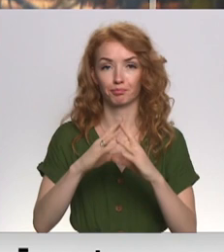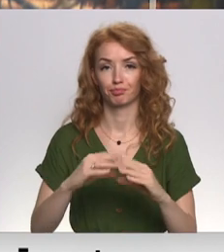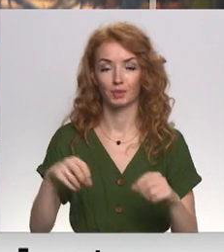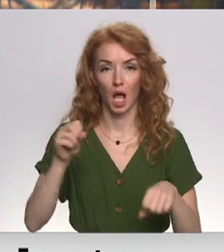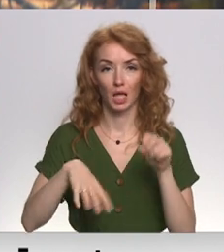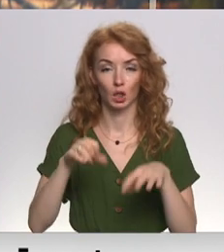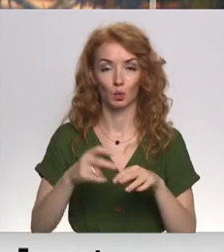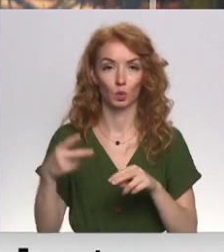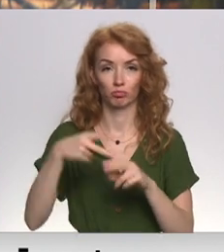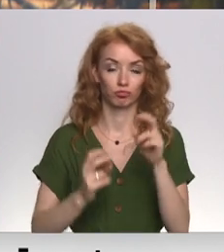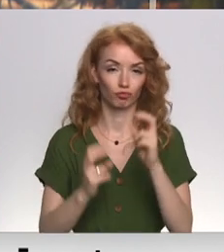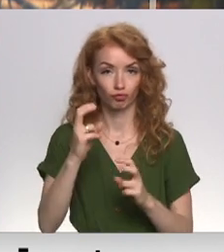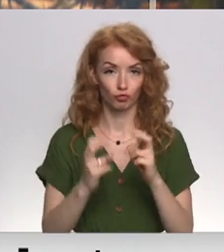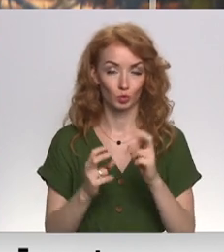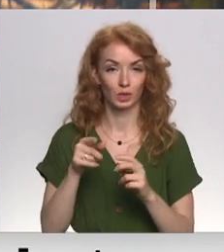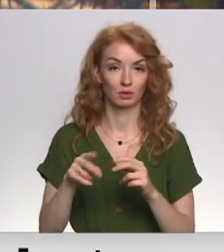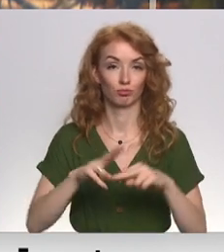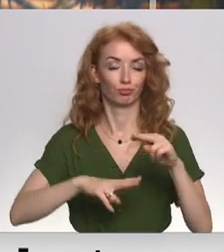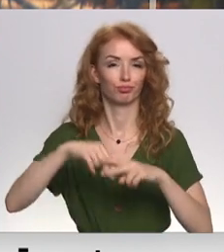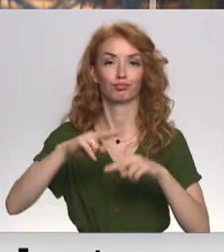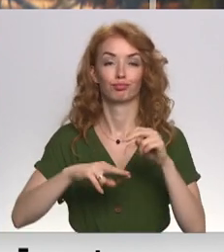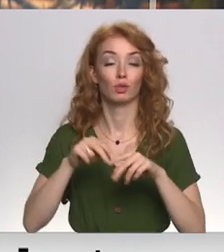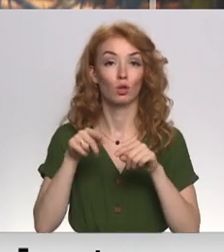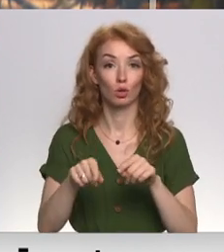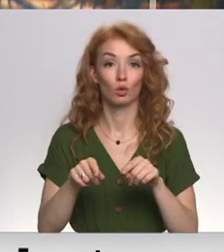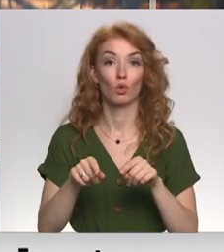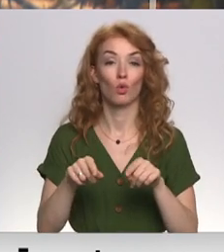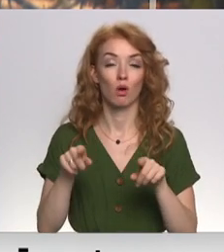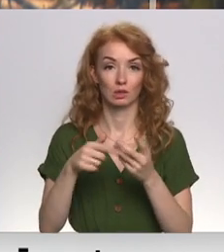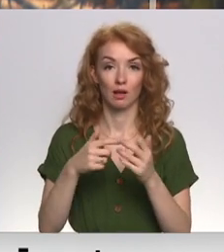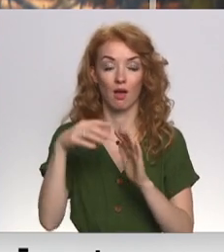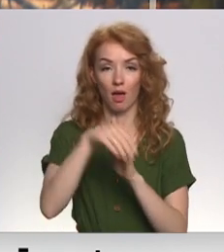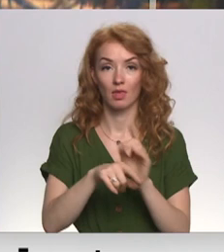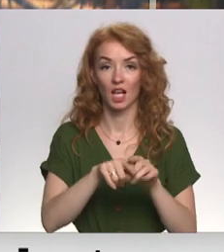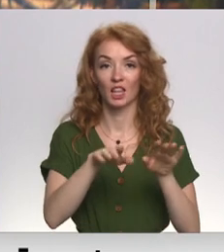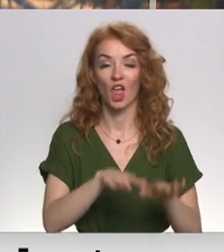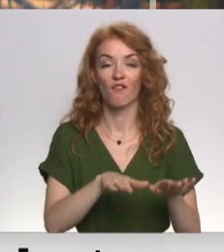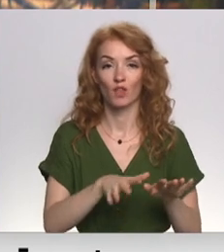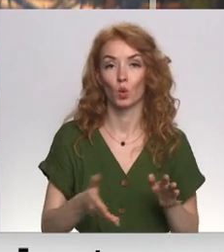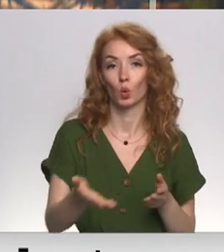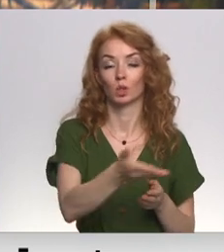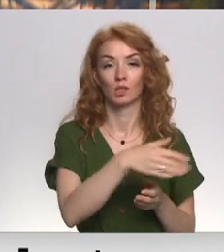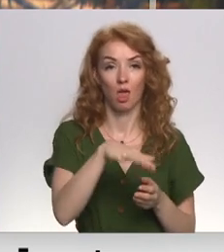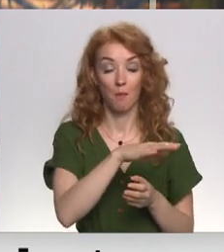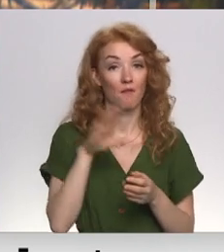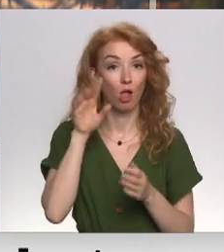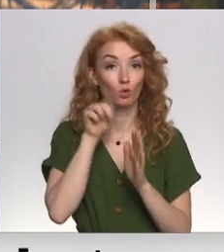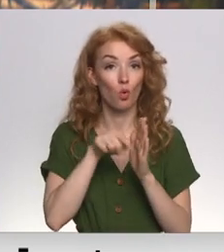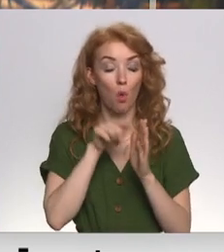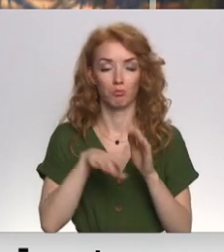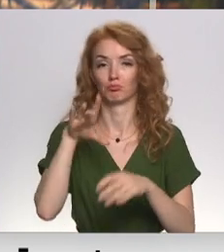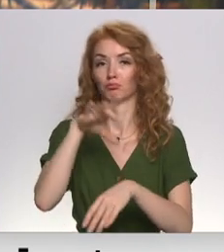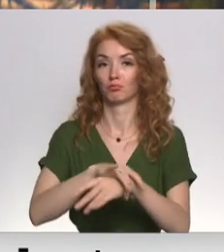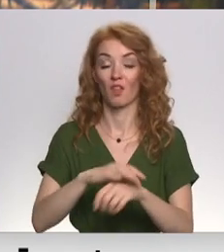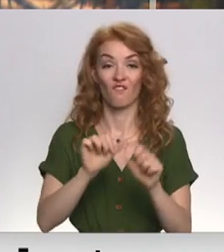atkritumu pārstrādes rūpnīcu celtniecība. To skaita arī Dienvidkurzemes novadā. Valsts kontrole konstatējusi, ka